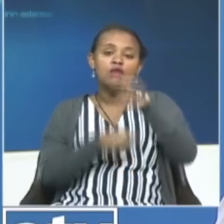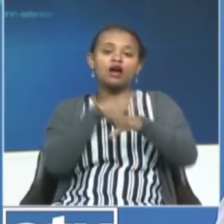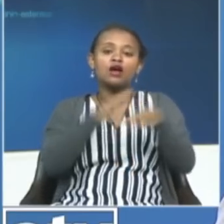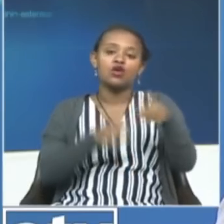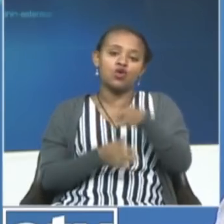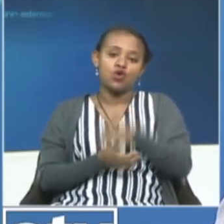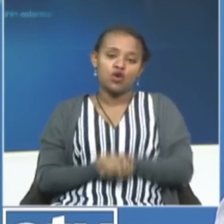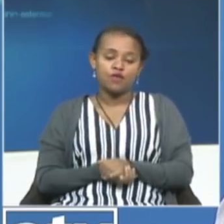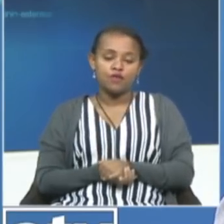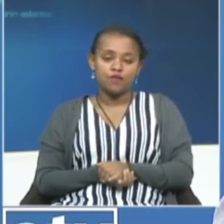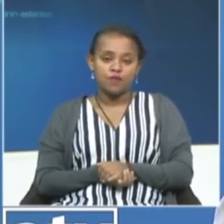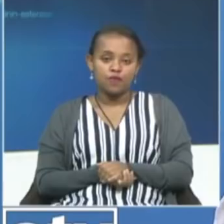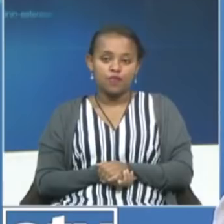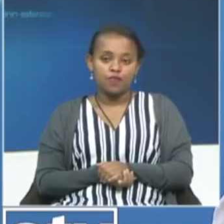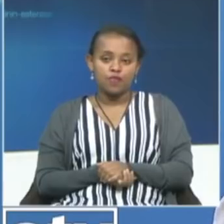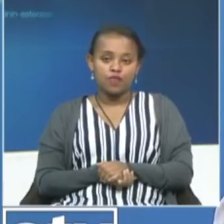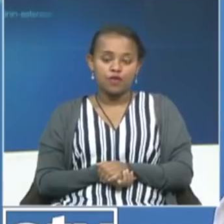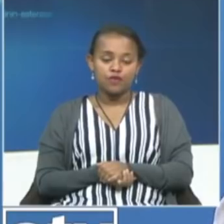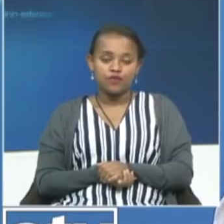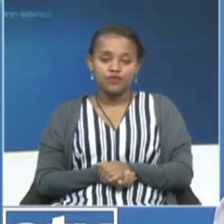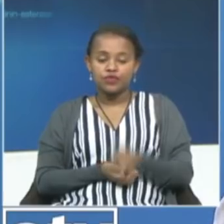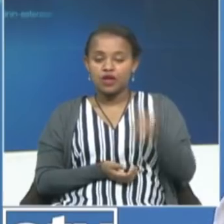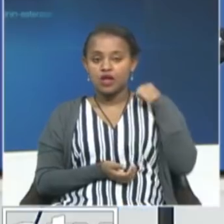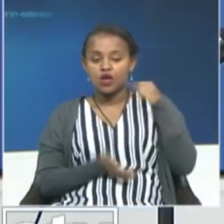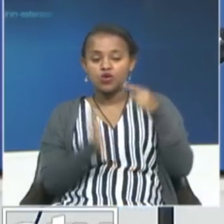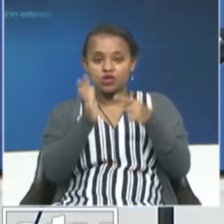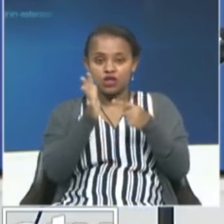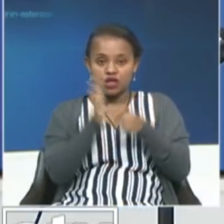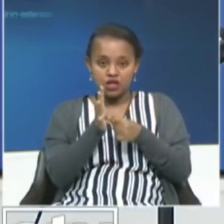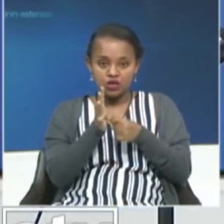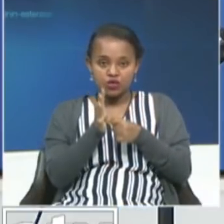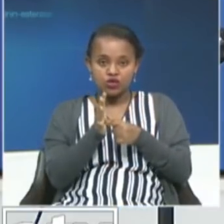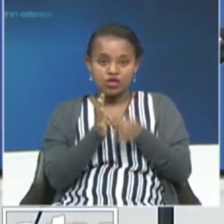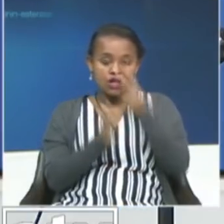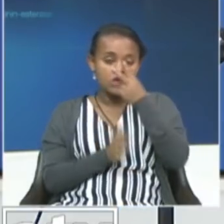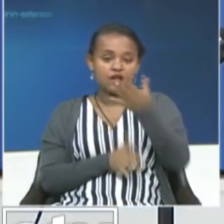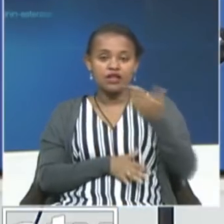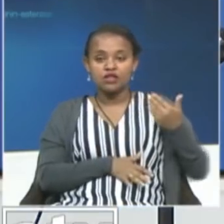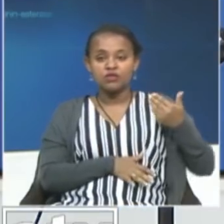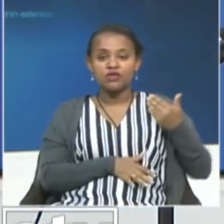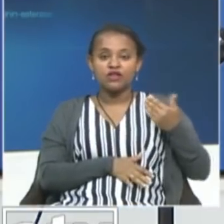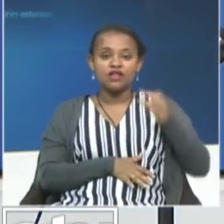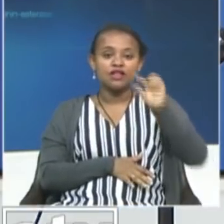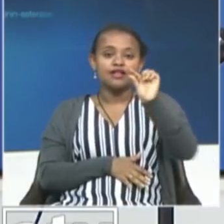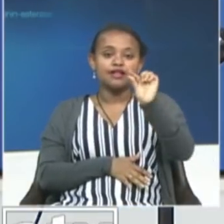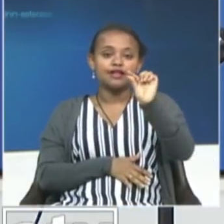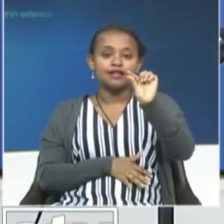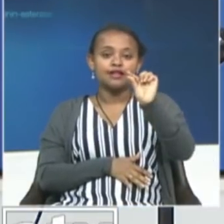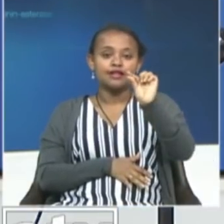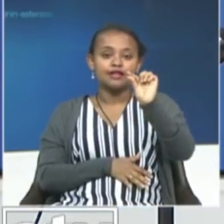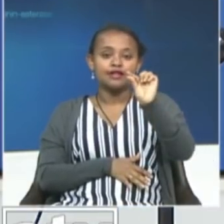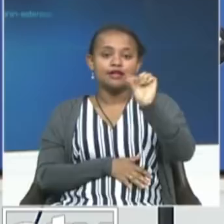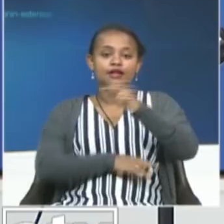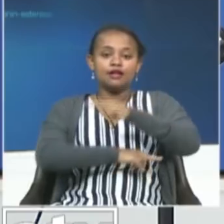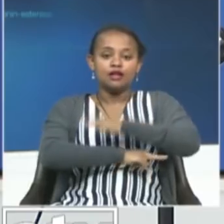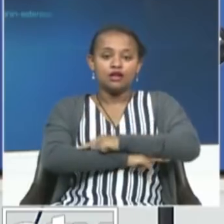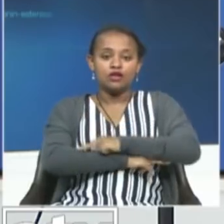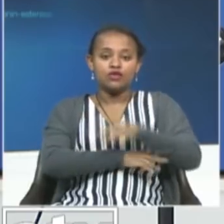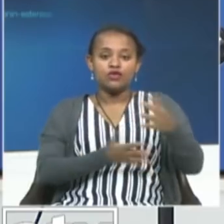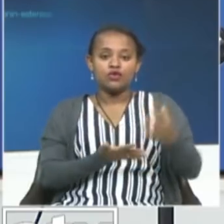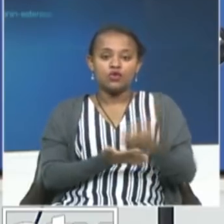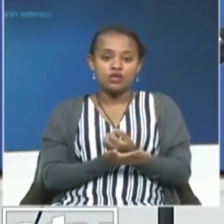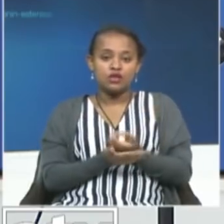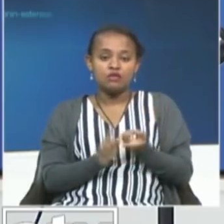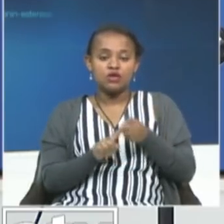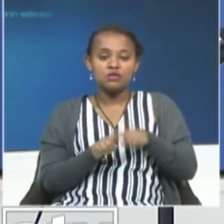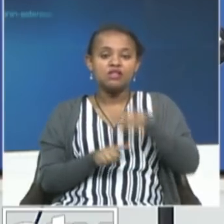ነው ሀሳቤ። መልካም። ሌሎች ነጥቦችን ከማየታችን በፊት ጥቂት ፋታ ውስደን ብንመለስ